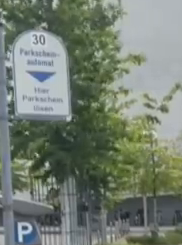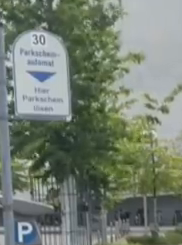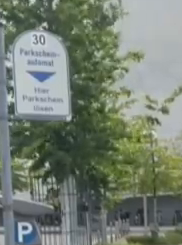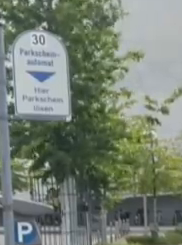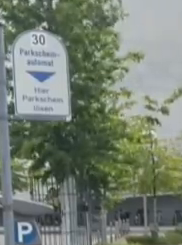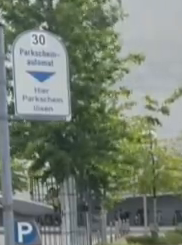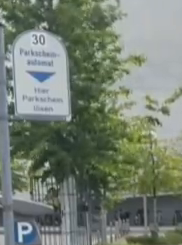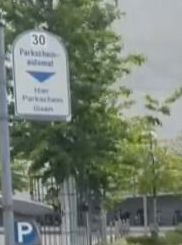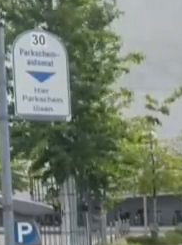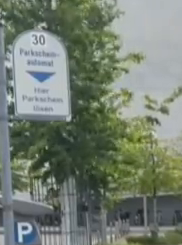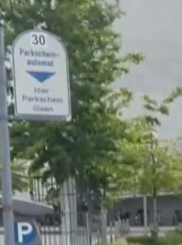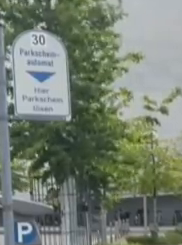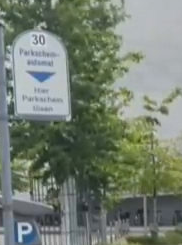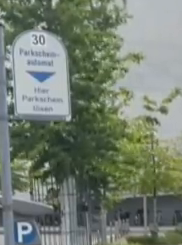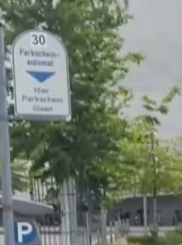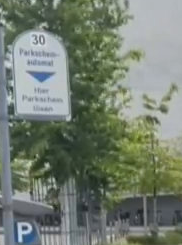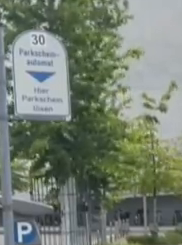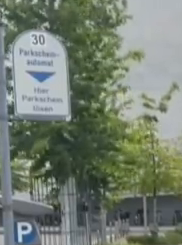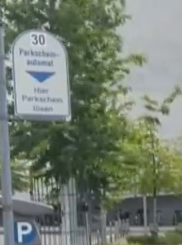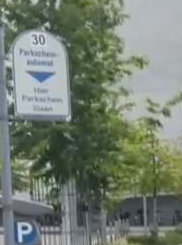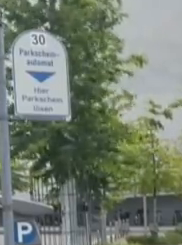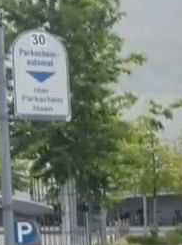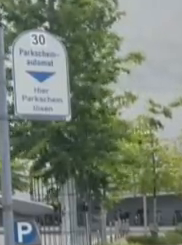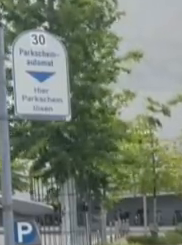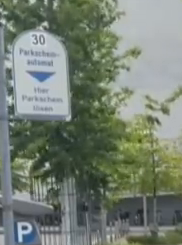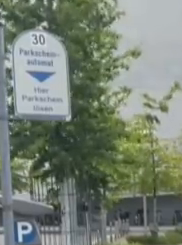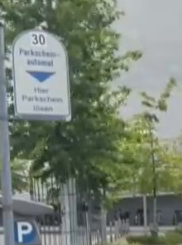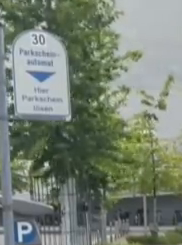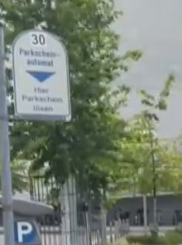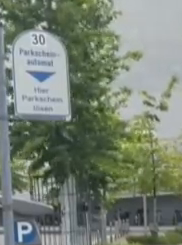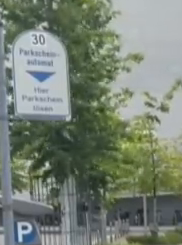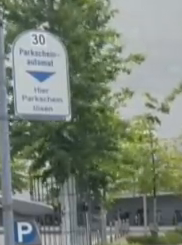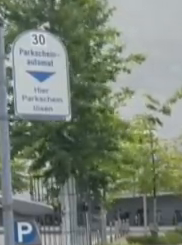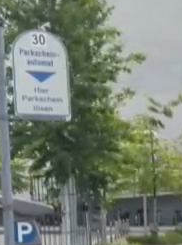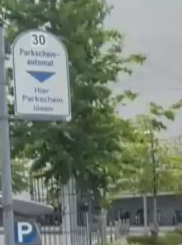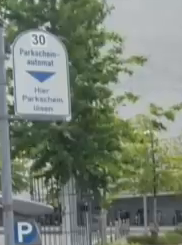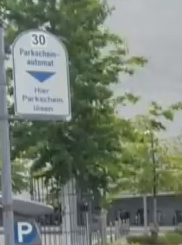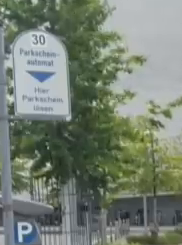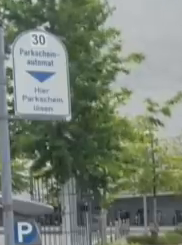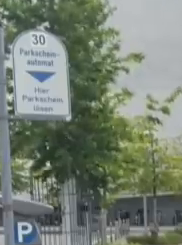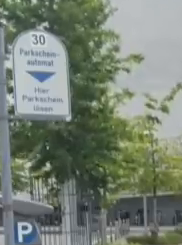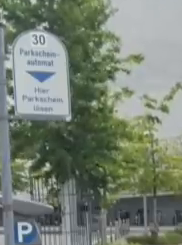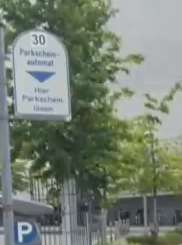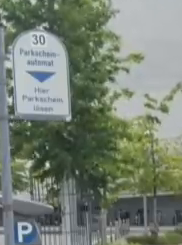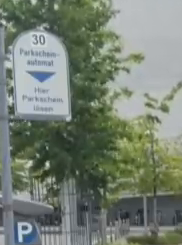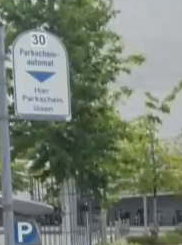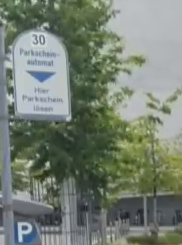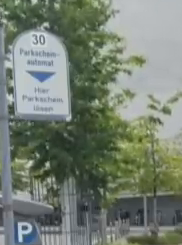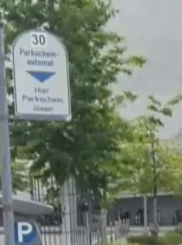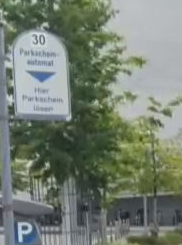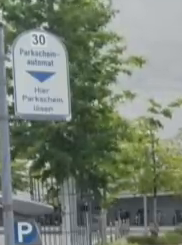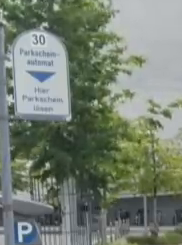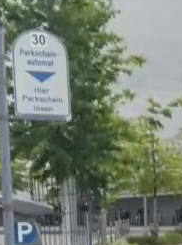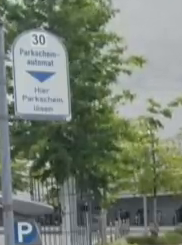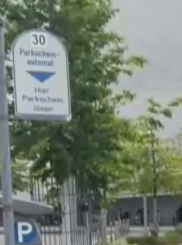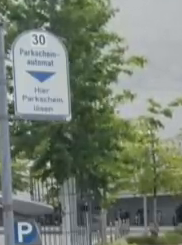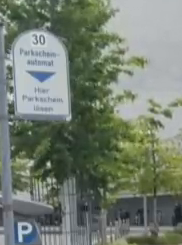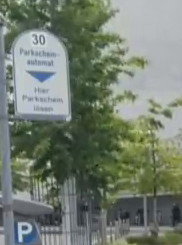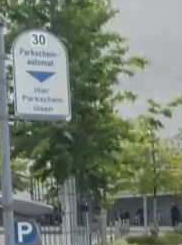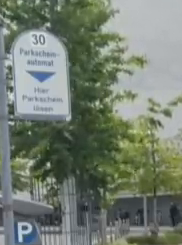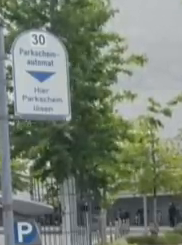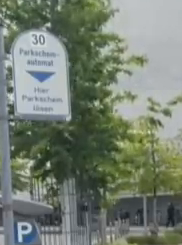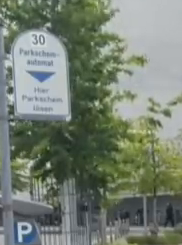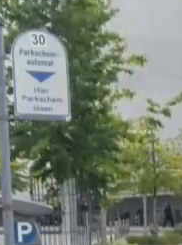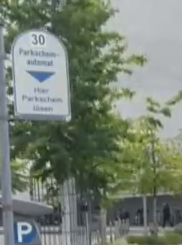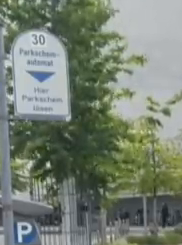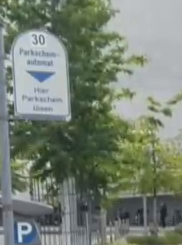auch andere Untersuchungen. Also wie gesagt, ich hätte mir da deutlich mehr Grillen erwünscht und so